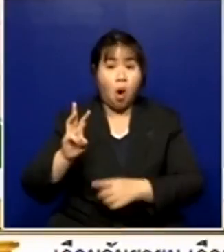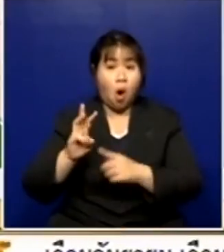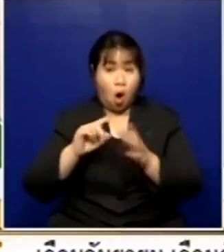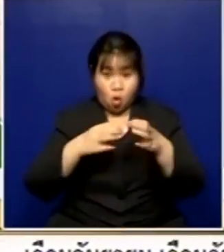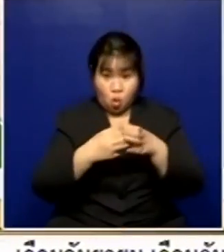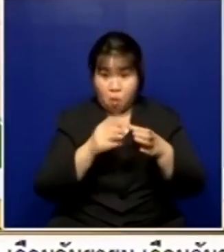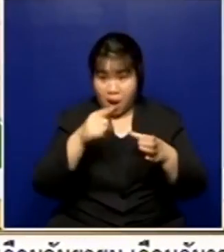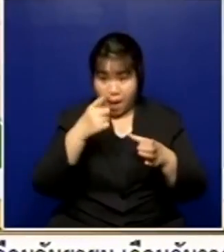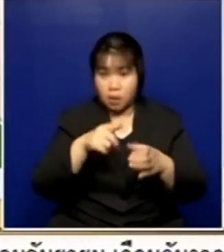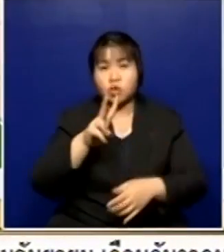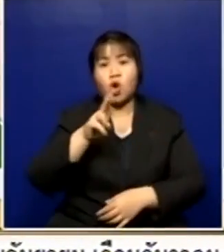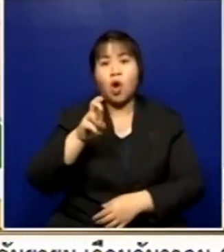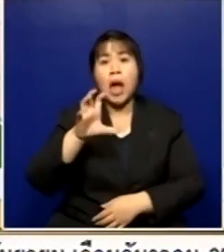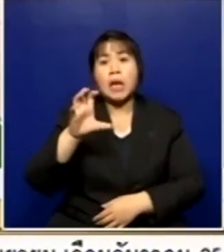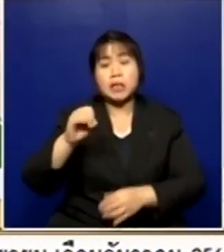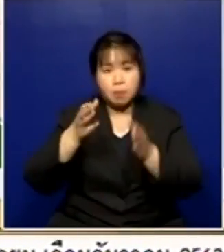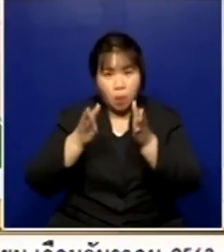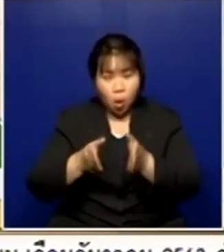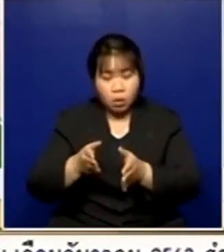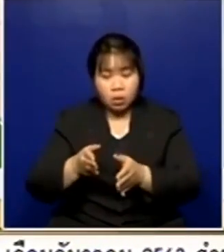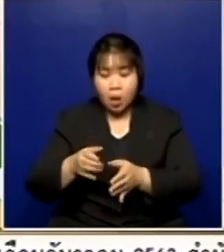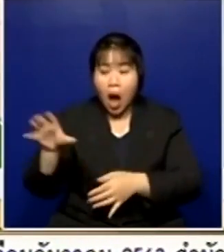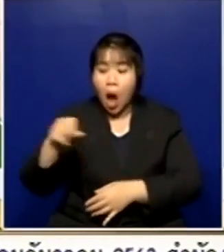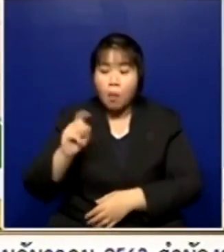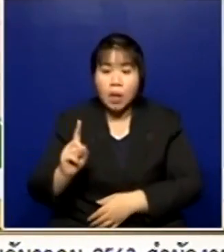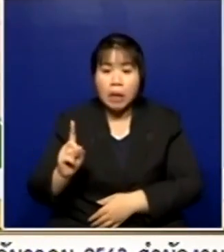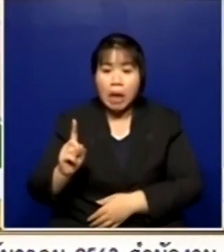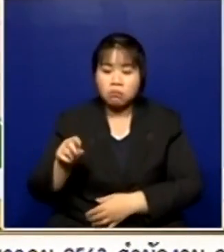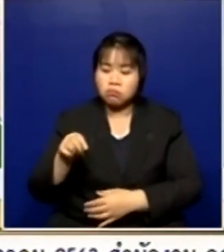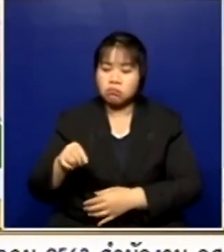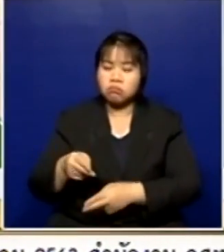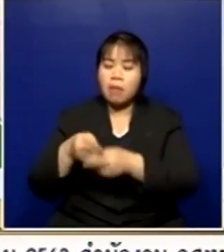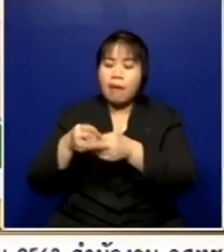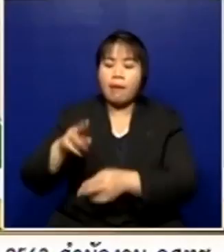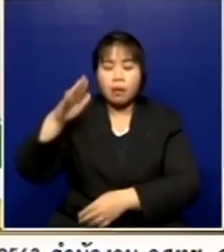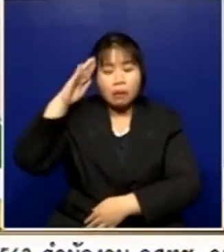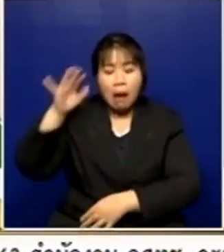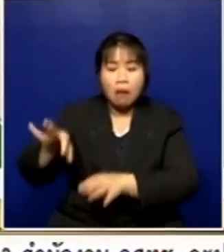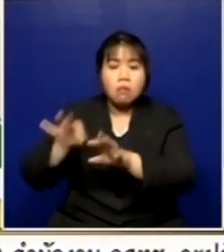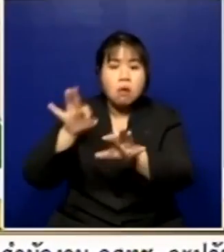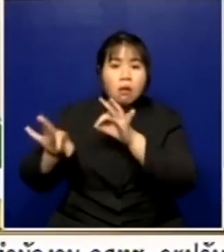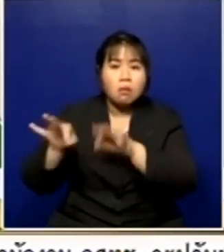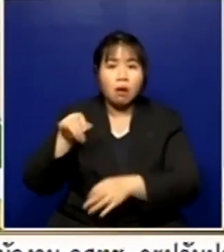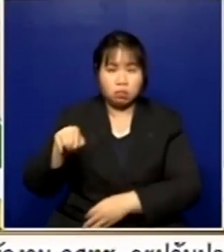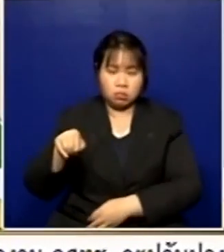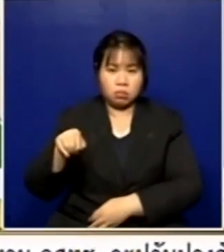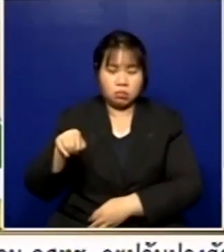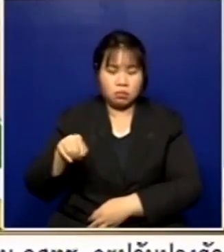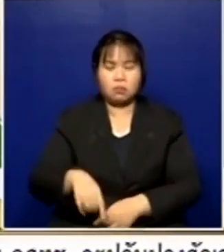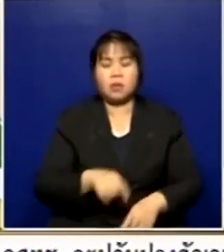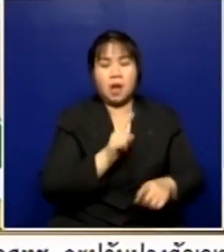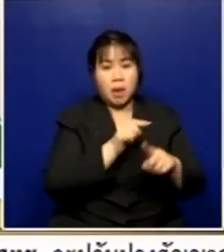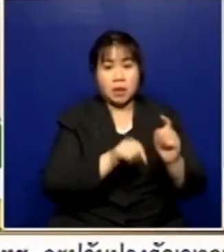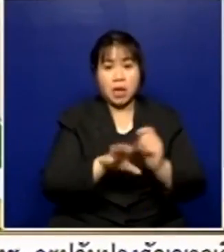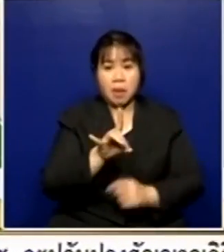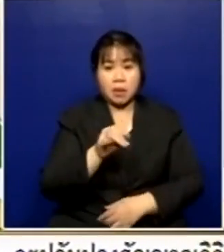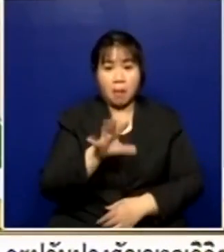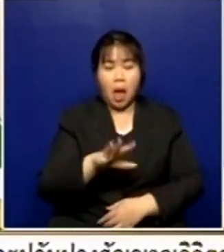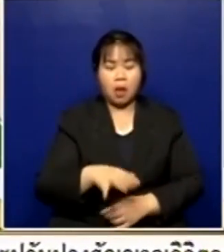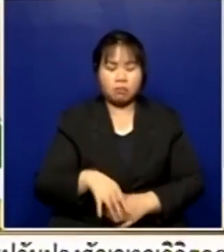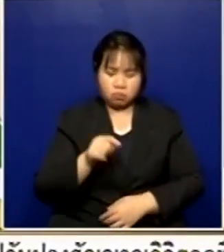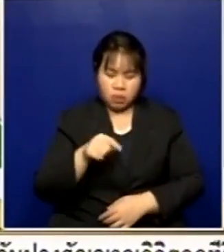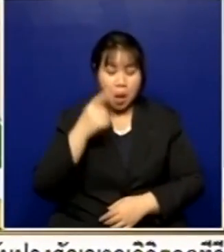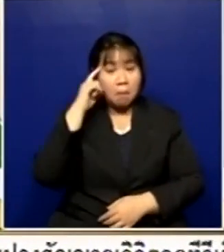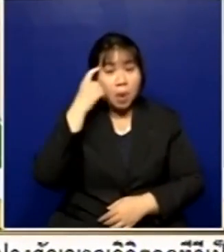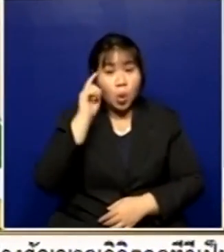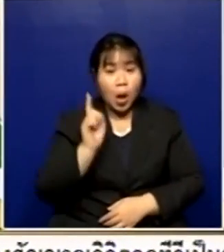แรก 250คนจะมาจากกระบวนการคัดเลือกของคอช8 15%ไม่รู้ว่า